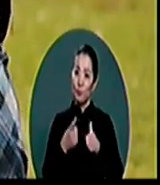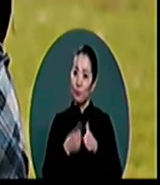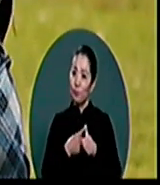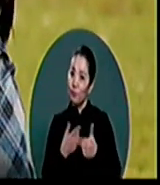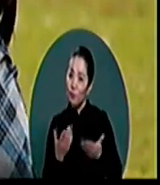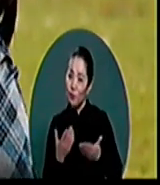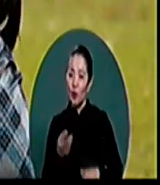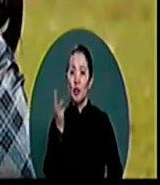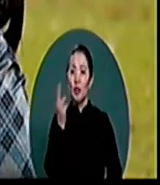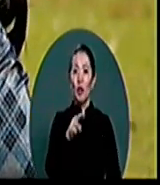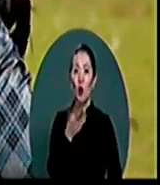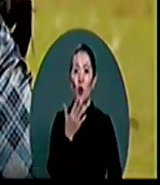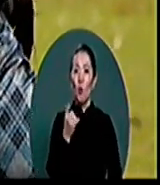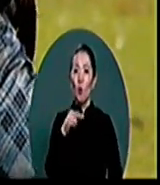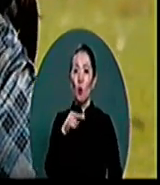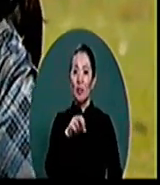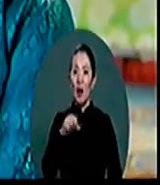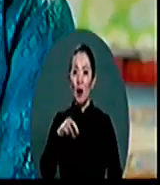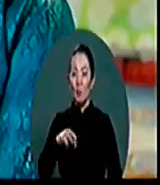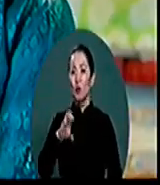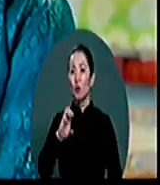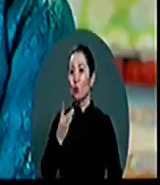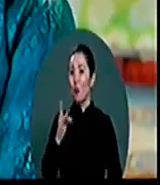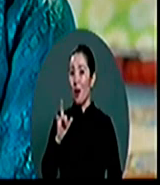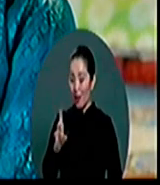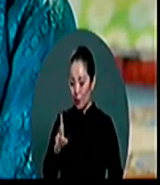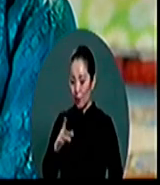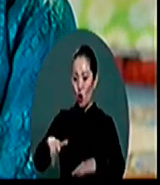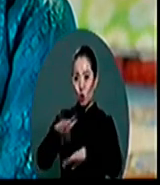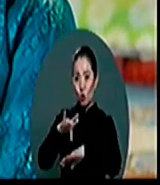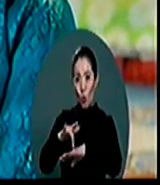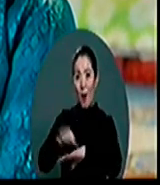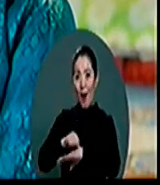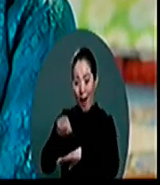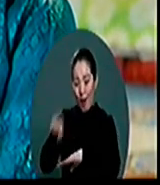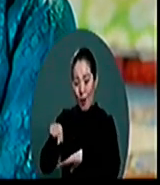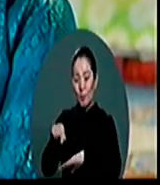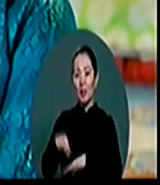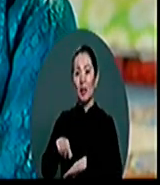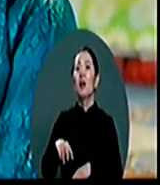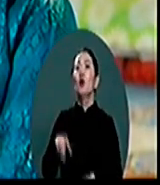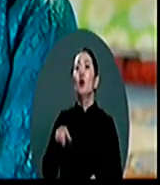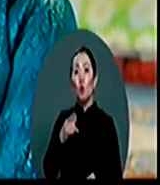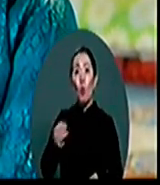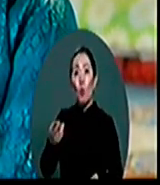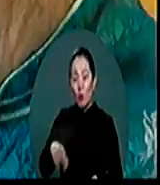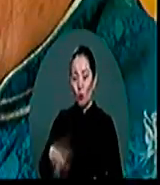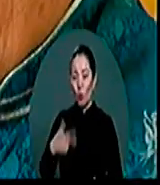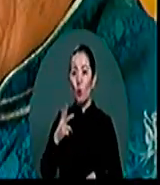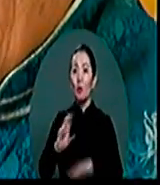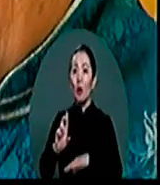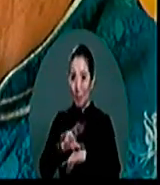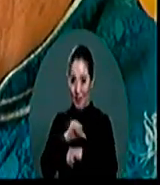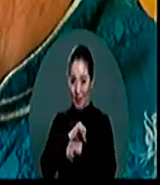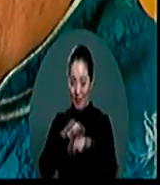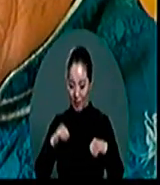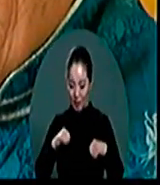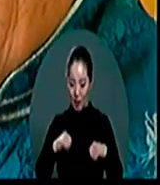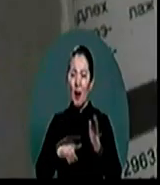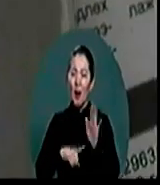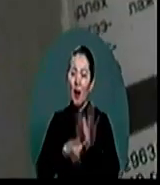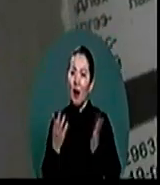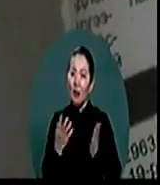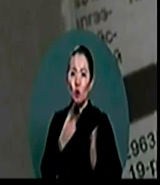За, намайг Амдангийн Дуламсрын гэдгээ. Би Төв аймгийн Зуумуд сумын Баянхшуу 3 дугаараагийн иргэн. 2013 онд